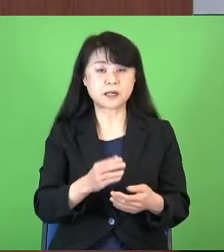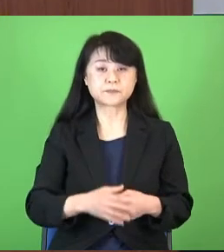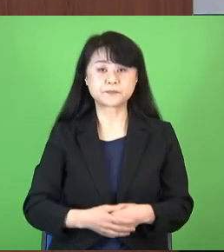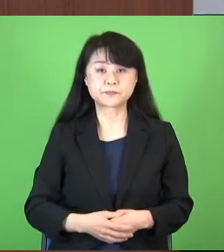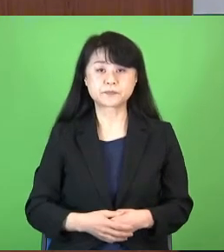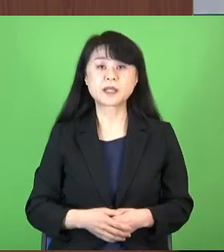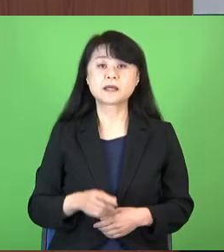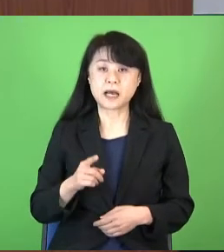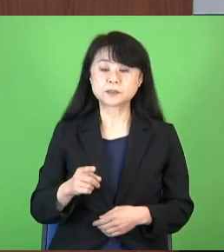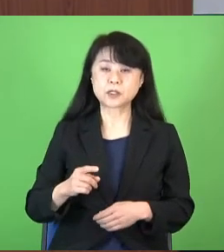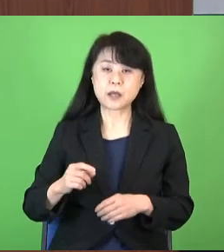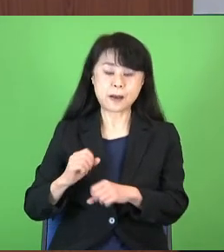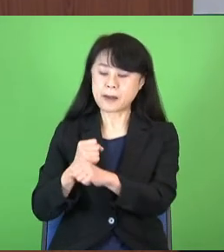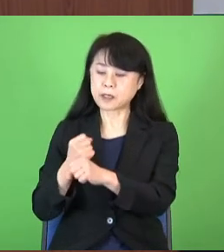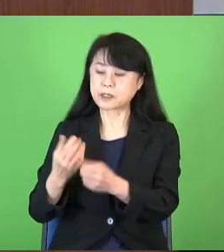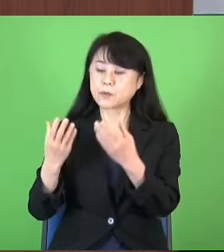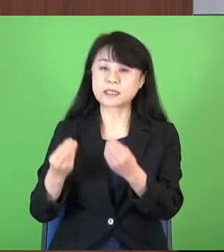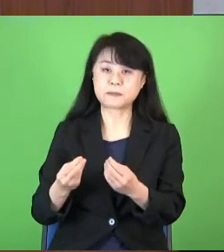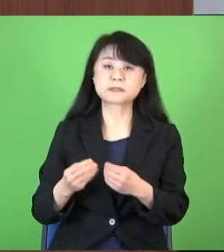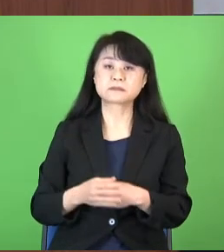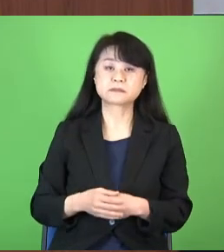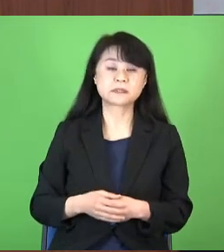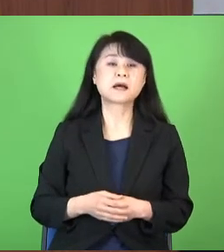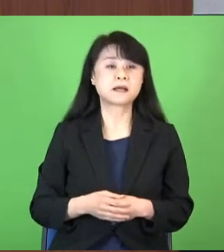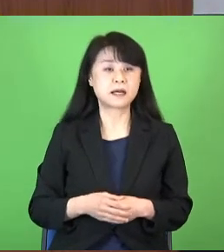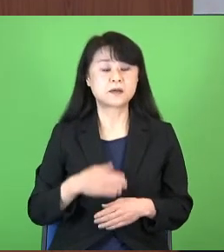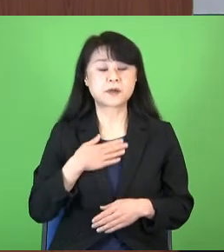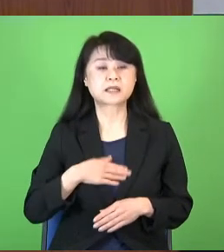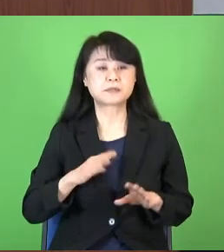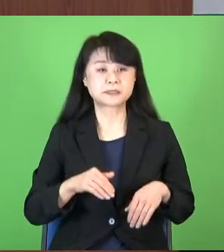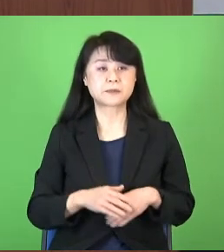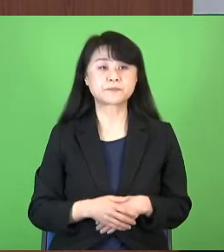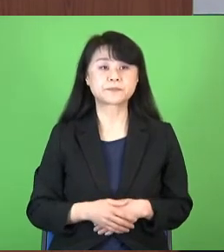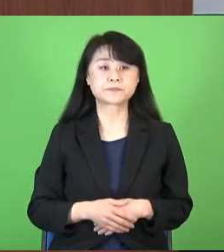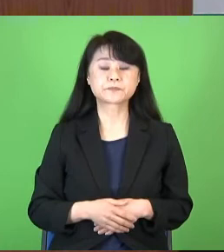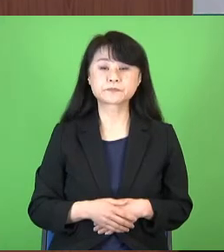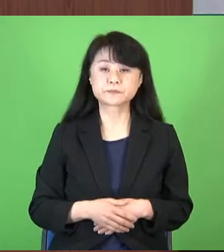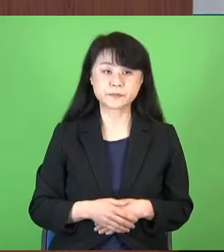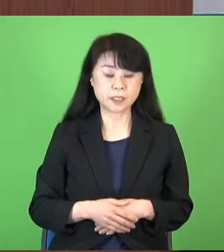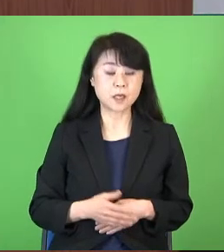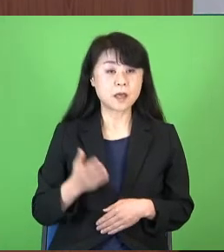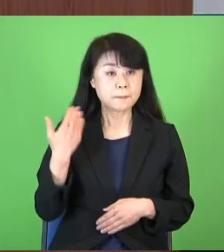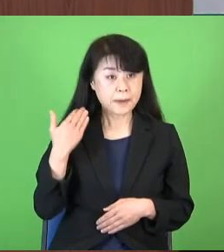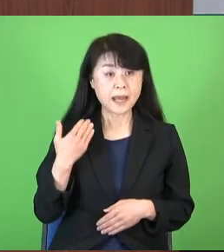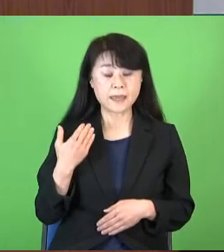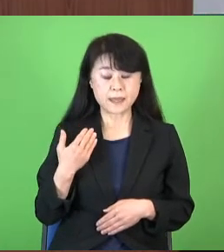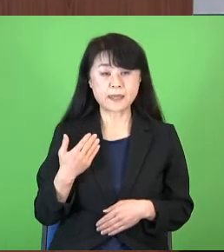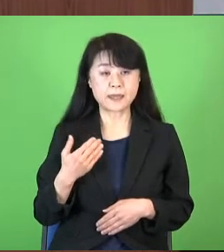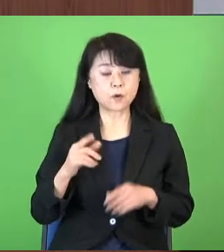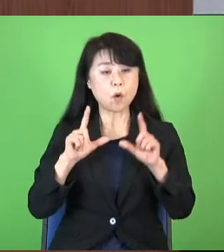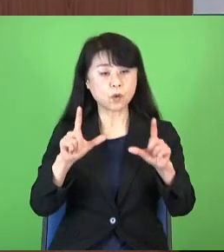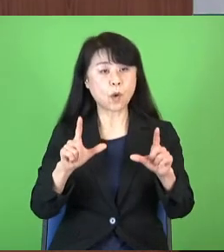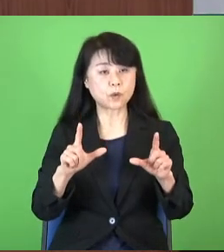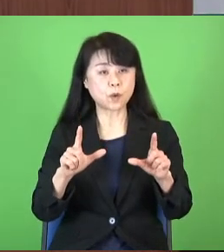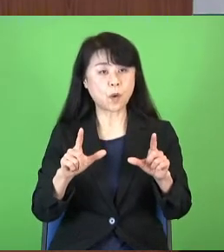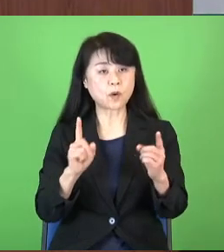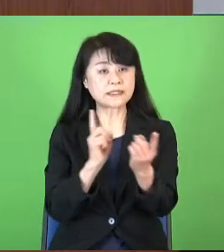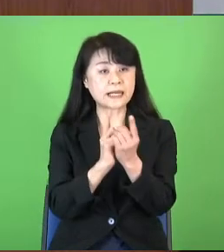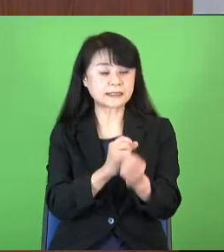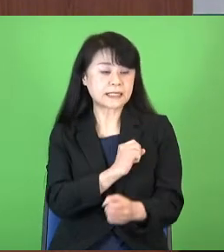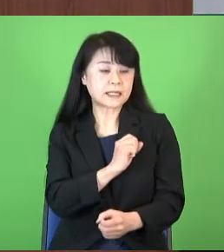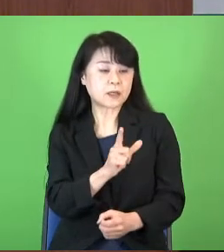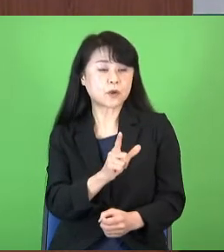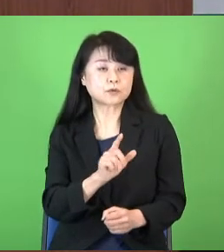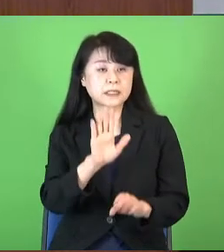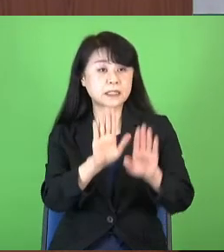あの健康せいでさわかりましたあの前ですね知事あの去年まあこういった公表に向けて前向きな姿勢を示し